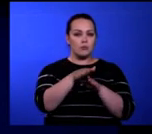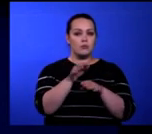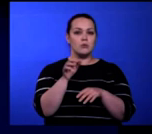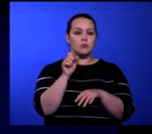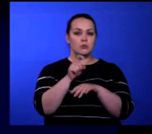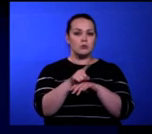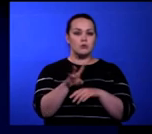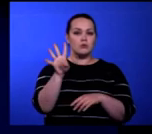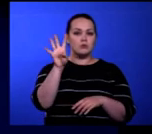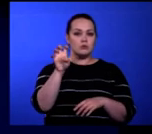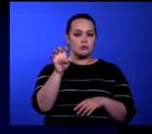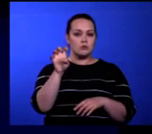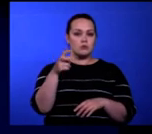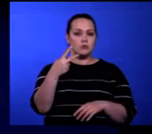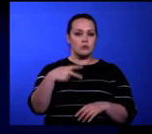упражнение